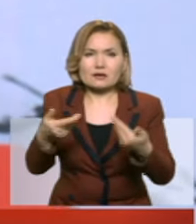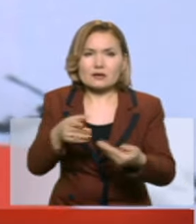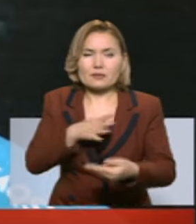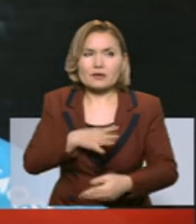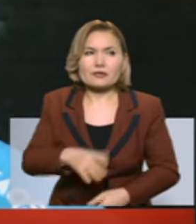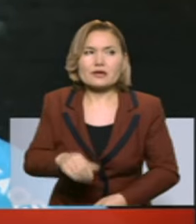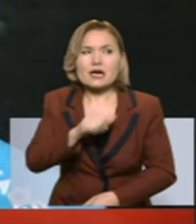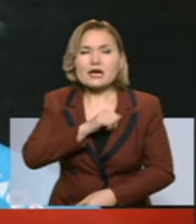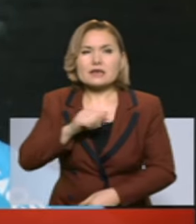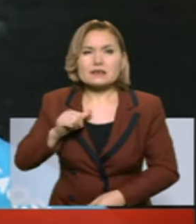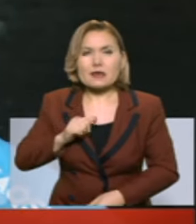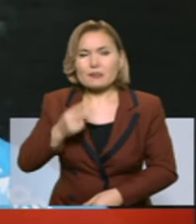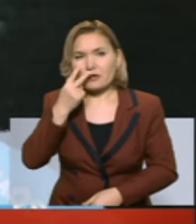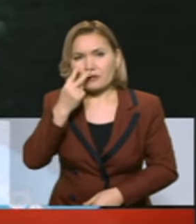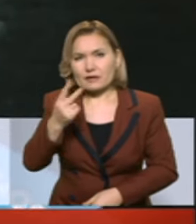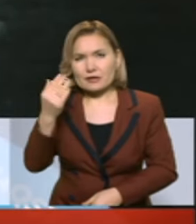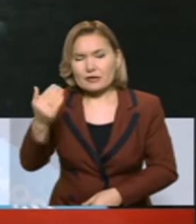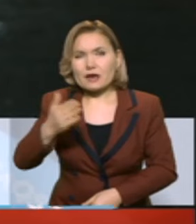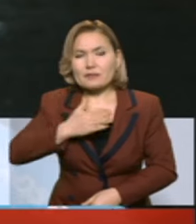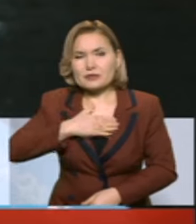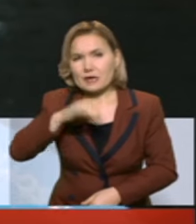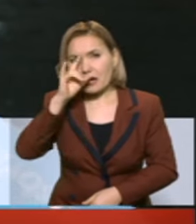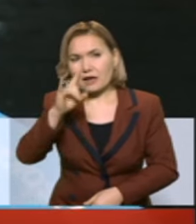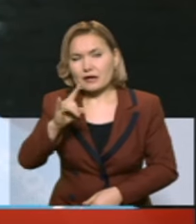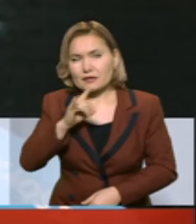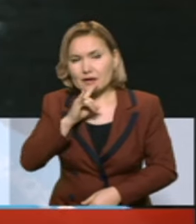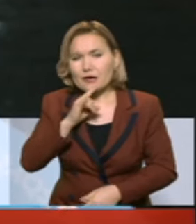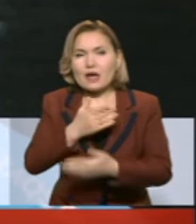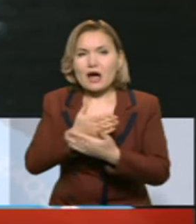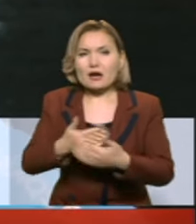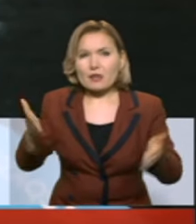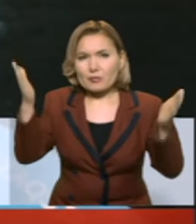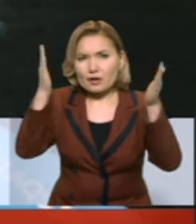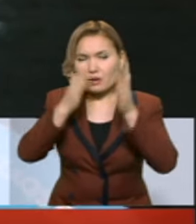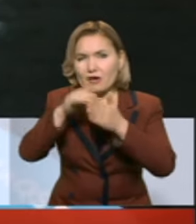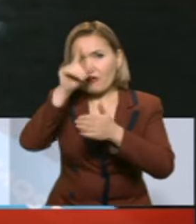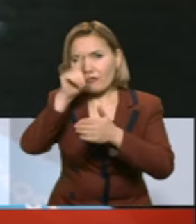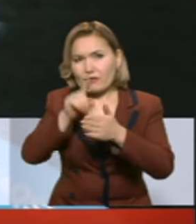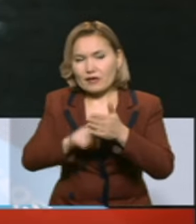ұсынбақ. Өздеріңіз көріп отырсыздар, бізде діннің атын жамылып